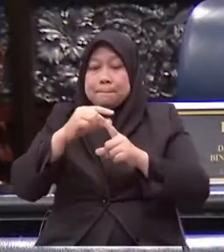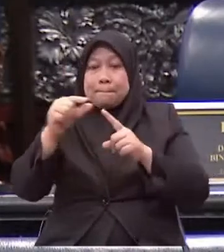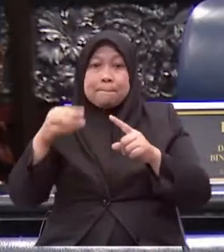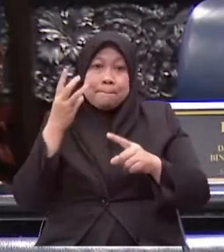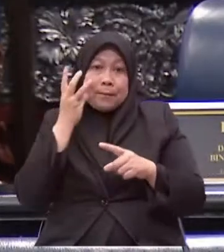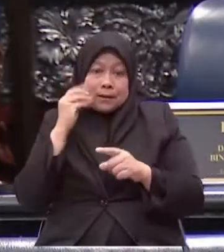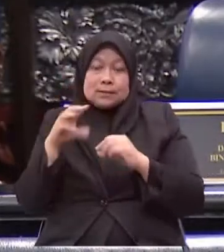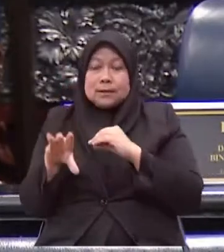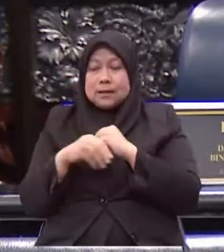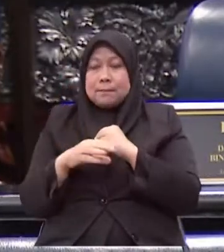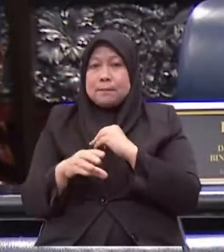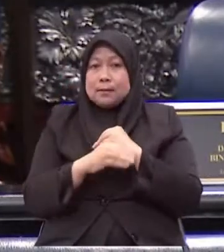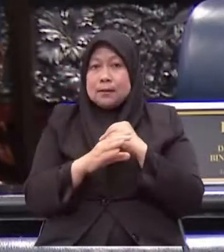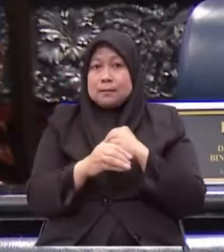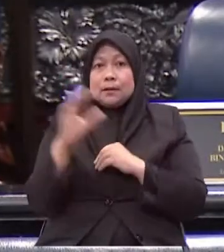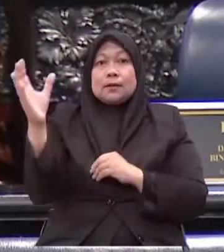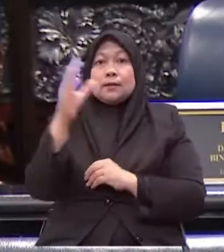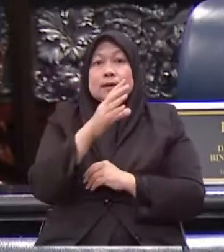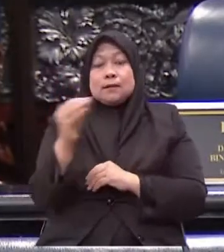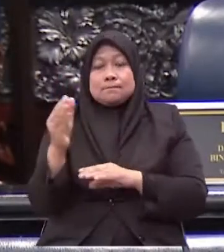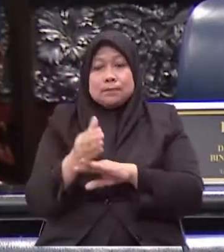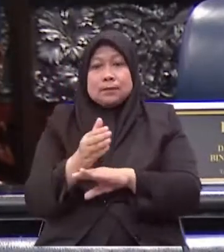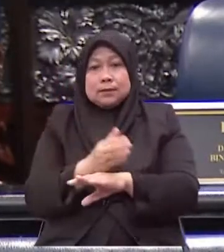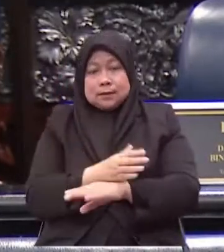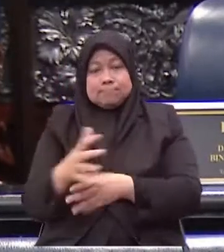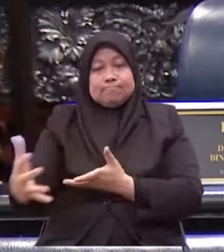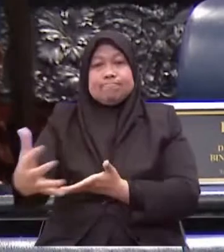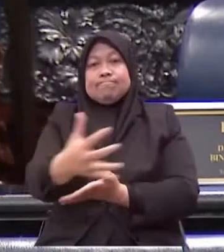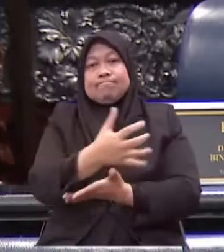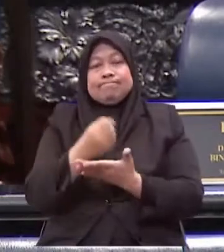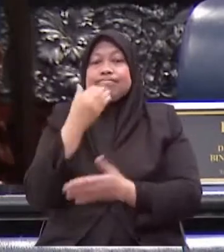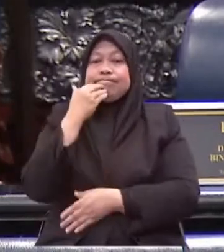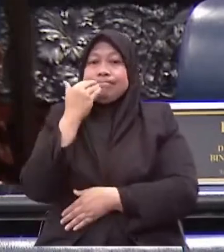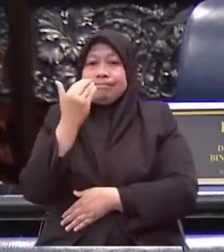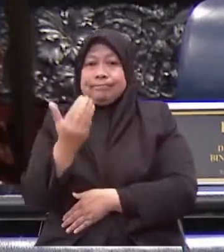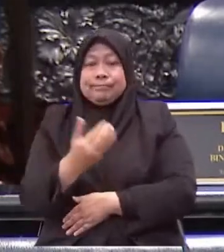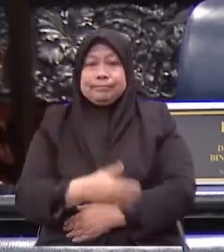ini peningkatan hasilnya